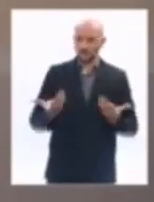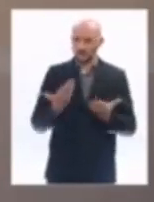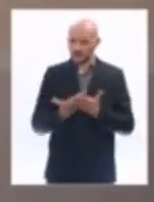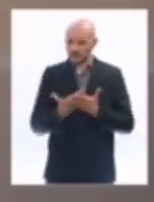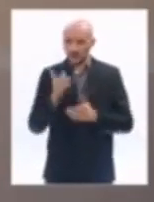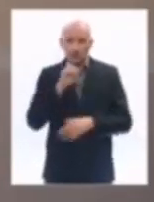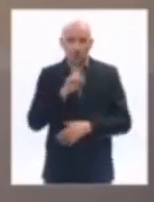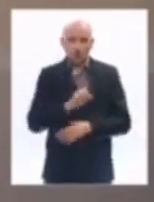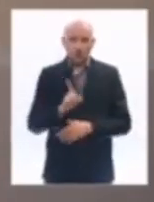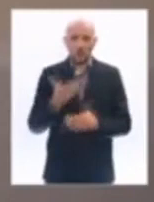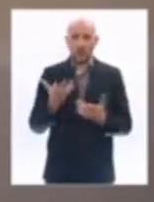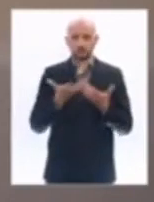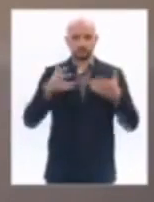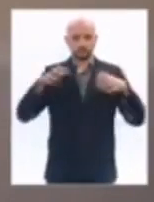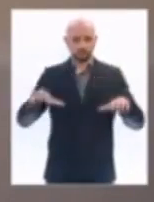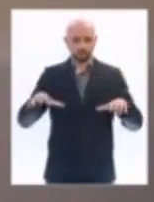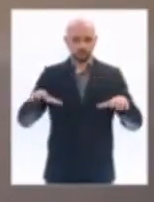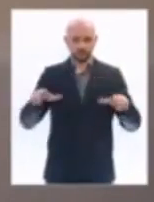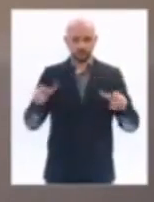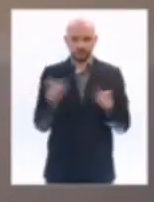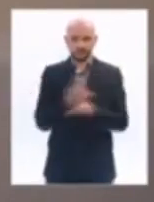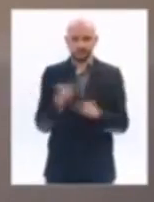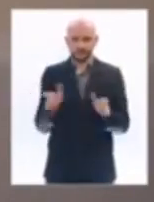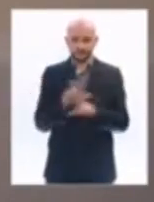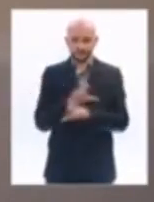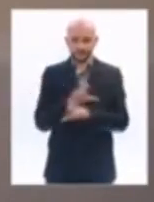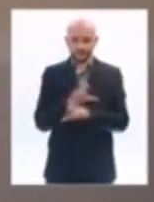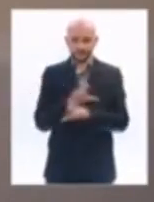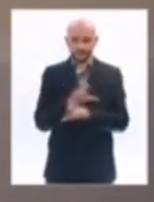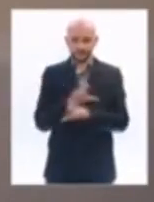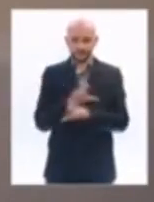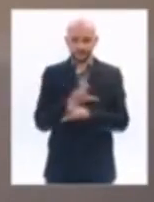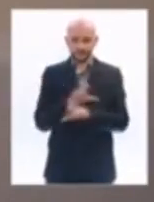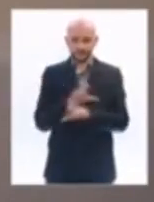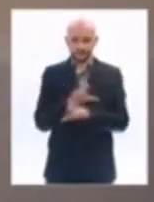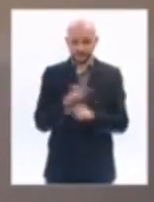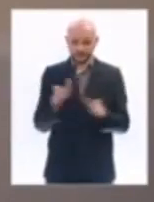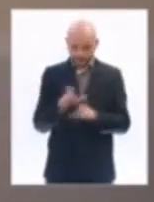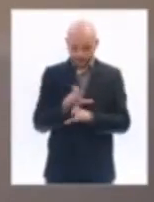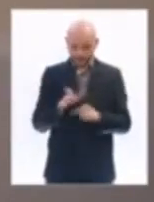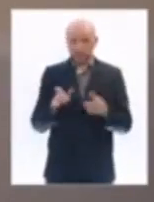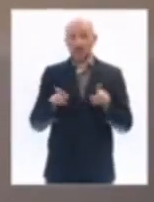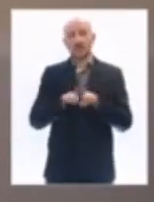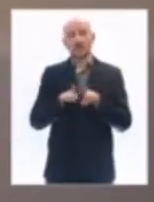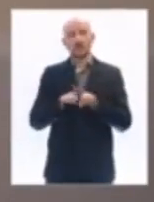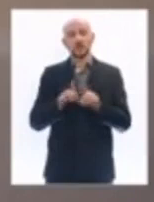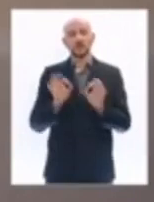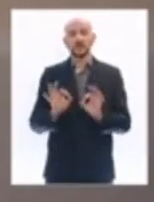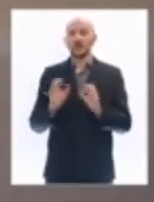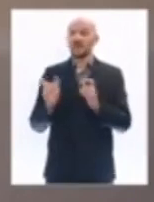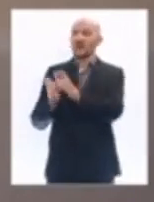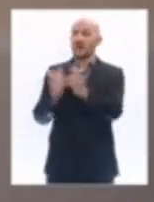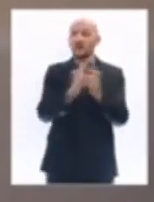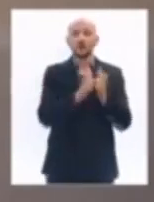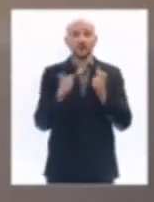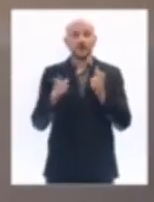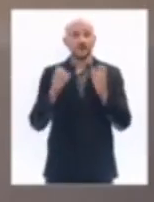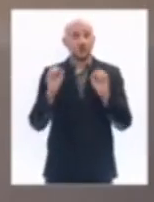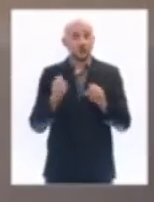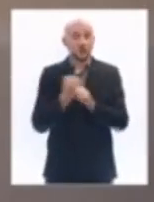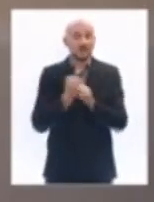TV concernant de l'épidémie. Vos estimations, on sait que durant la première vague épidémique, il a